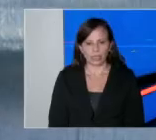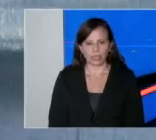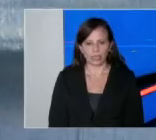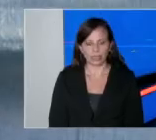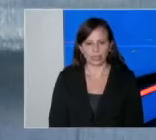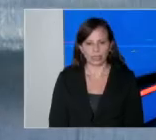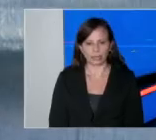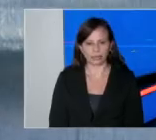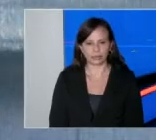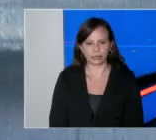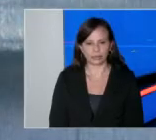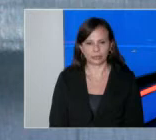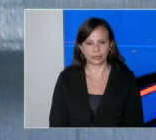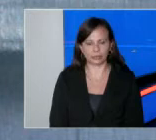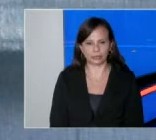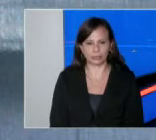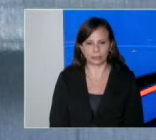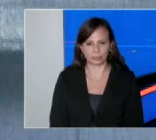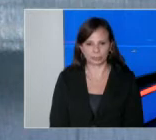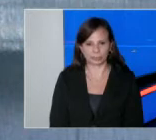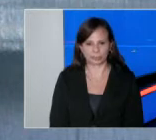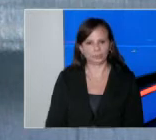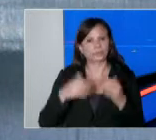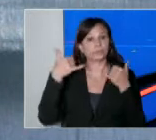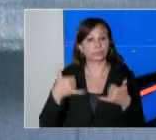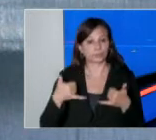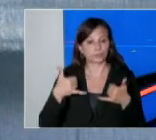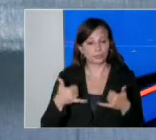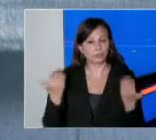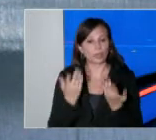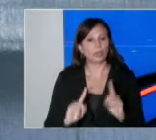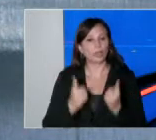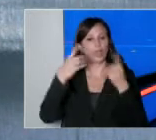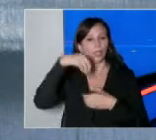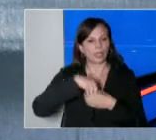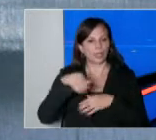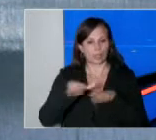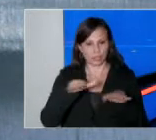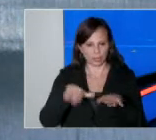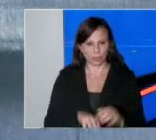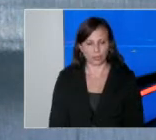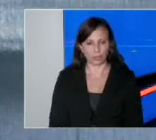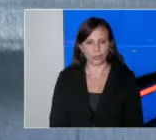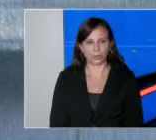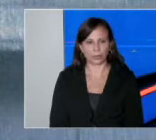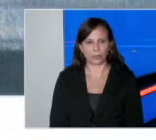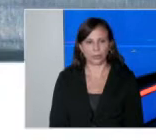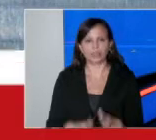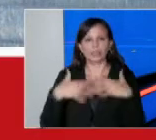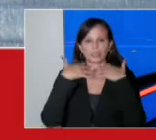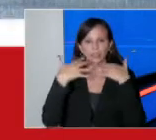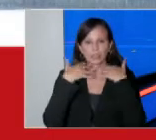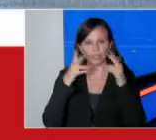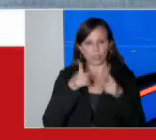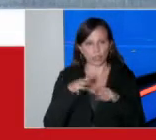טוב. ועכשיו אנחנו רוצים קצת יותר להעמיק על מה שקורה בתוך הממשלה. אתם יודעים, בסופו של דבר הסיפור הזה יכול אולי